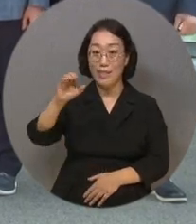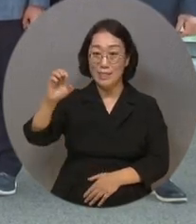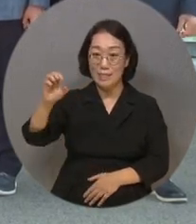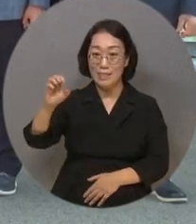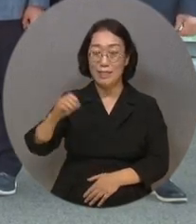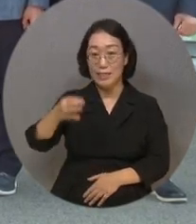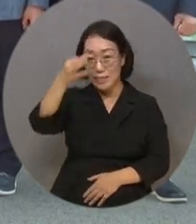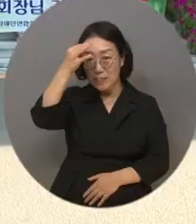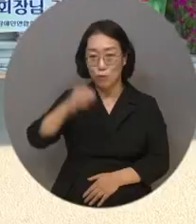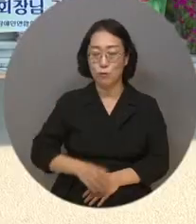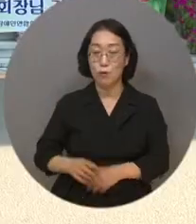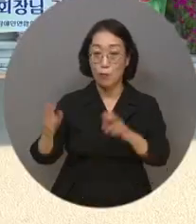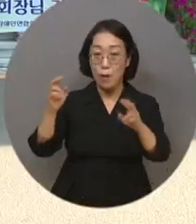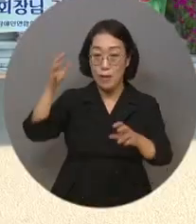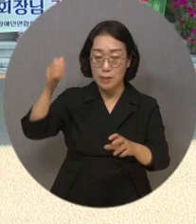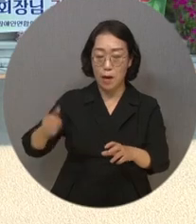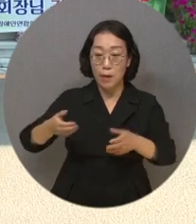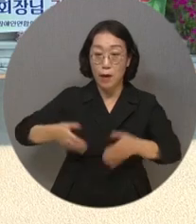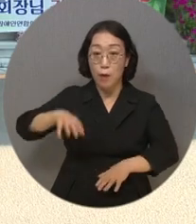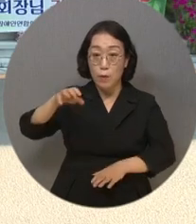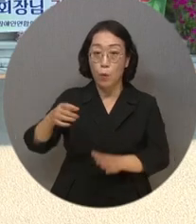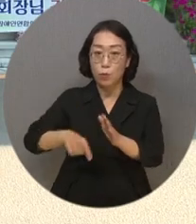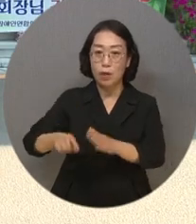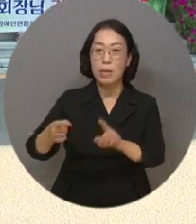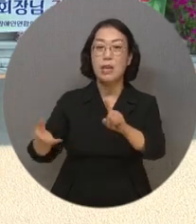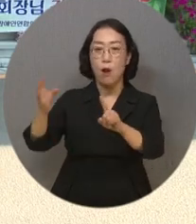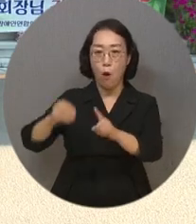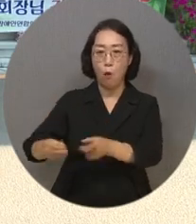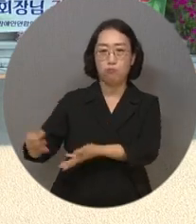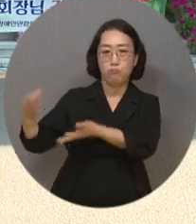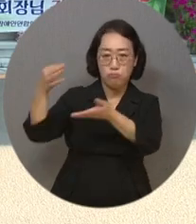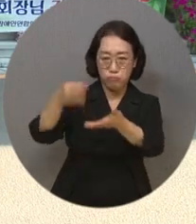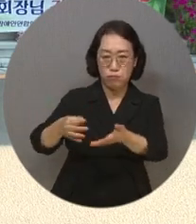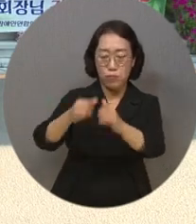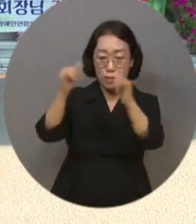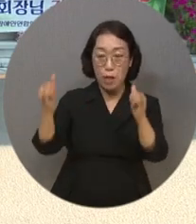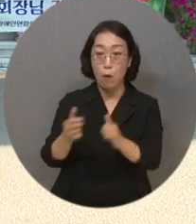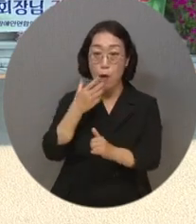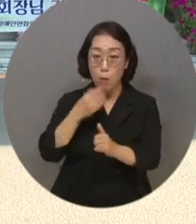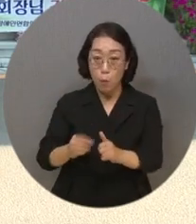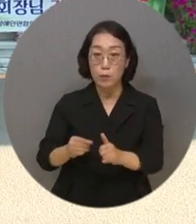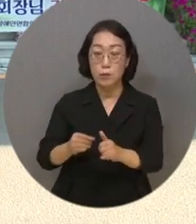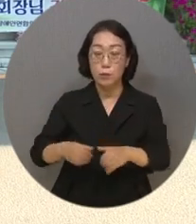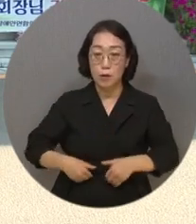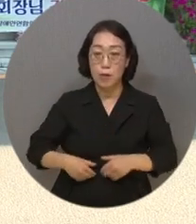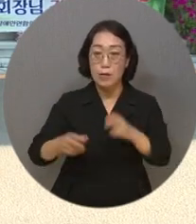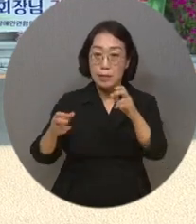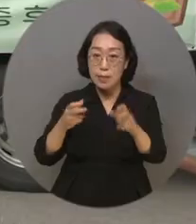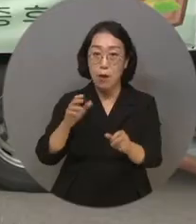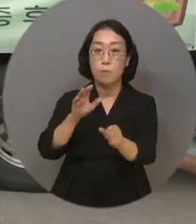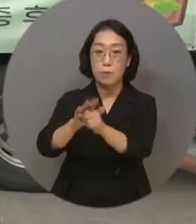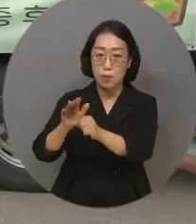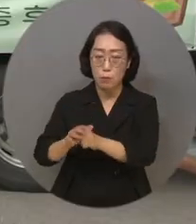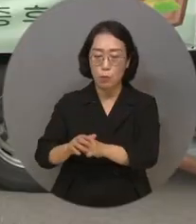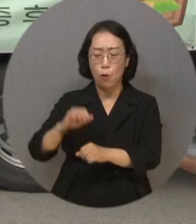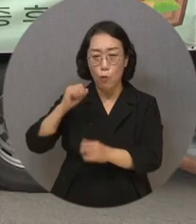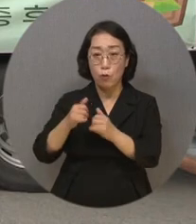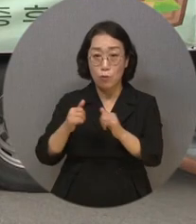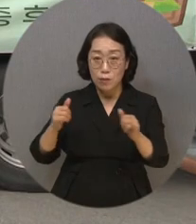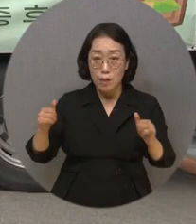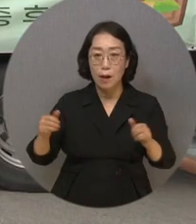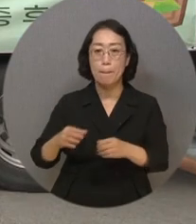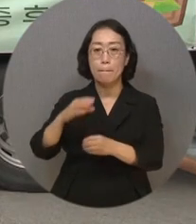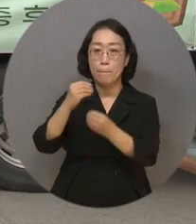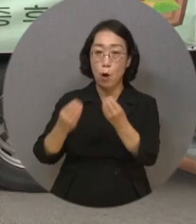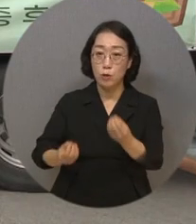회장이 고향을 위해 1억 원을 기탁해 관내 사회복지 시설의 사업비 지원과 소외계층 명절